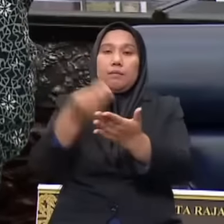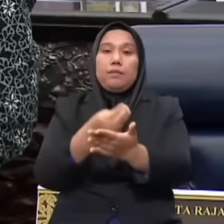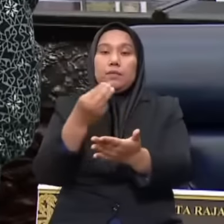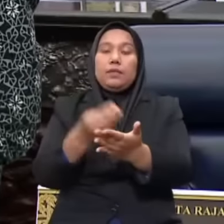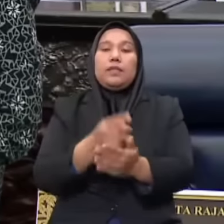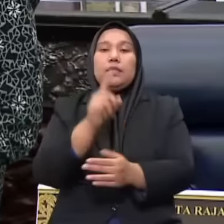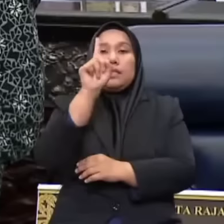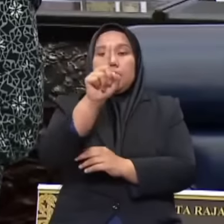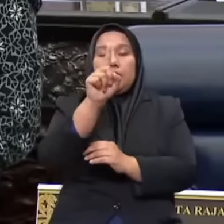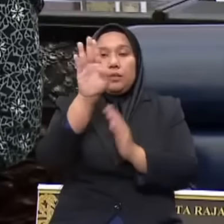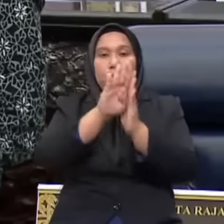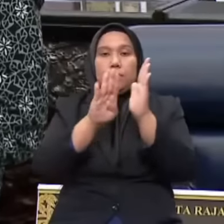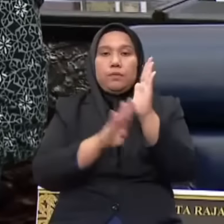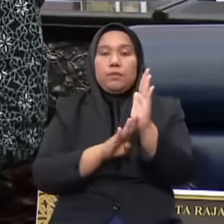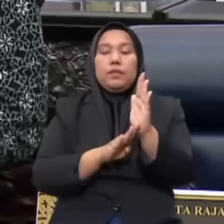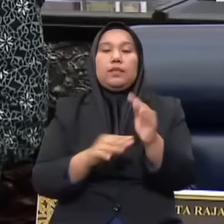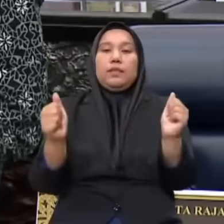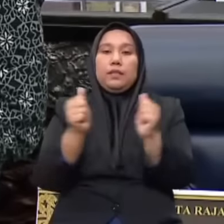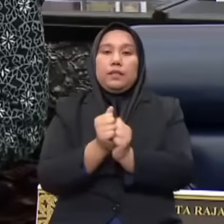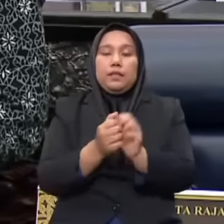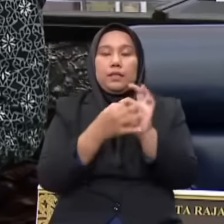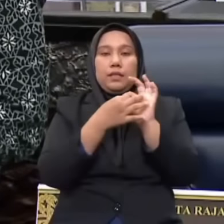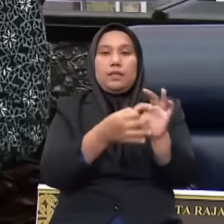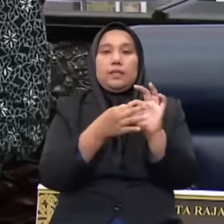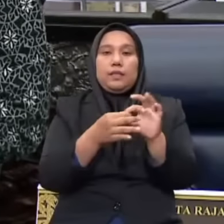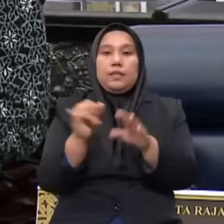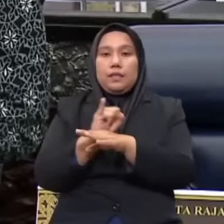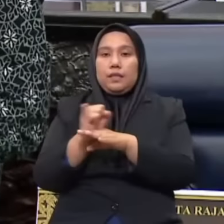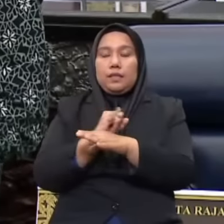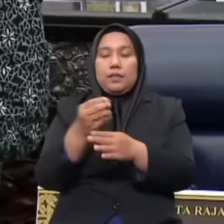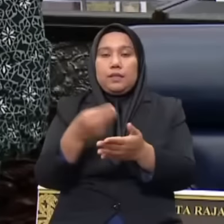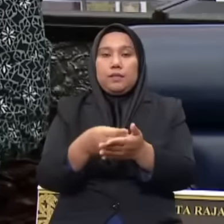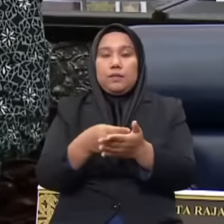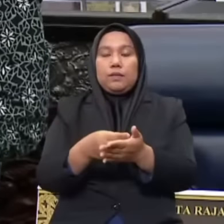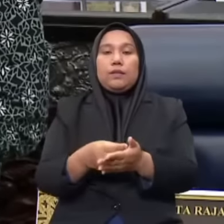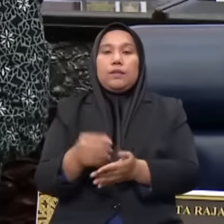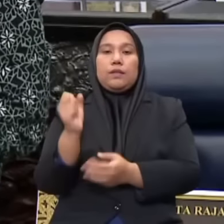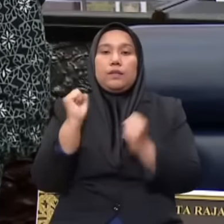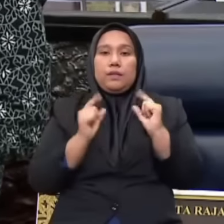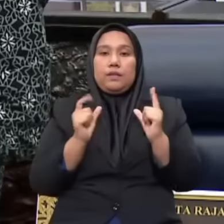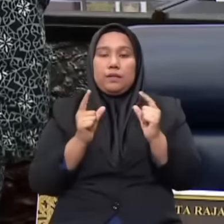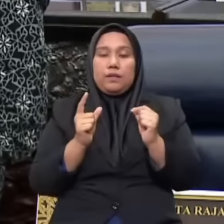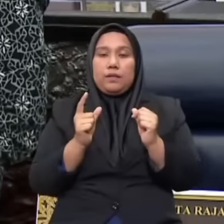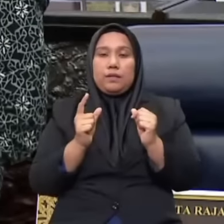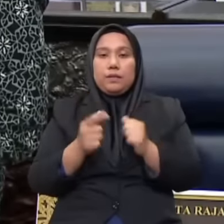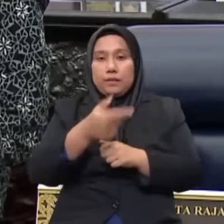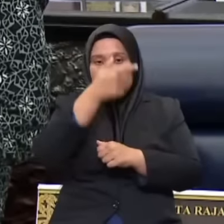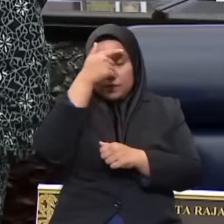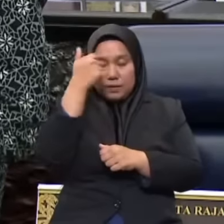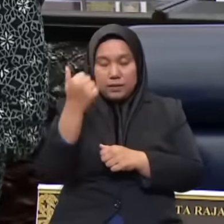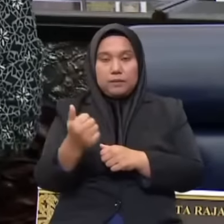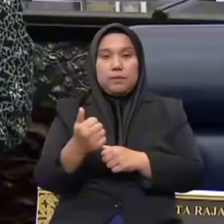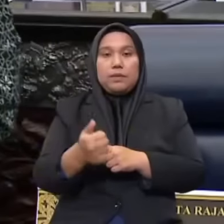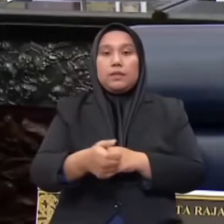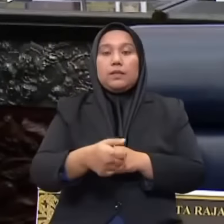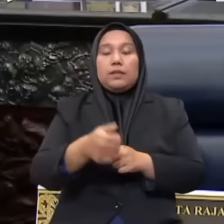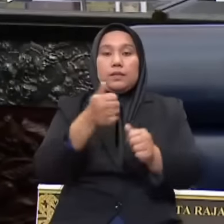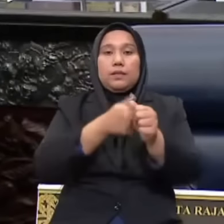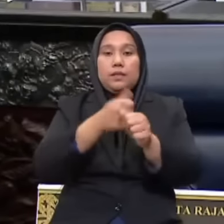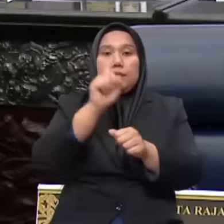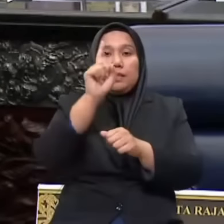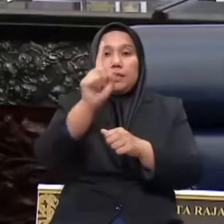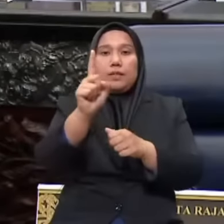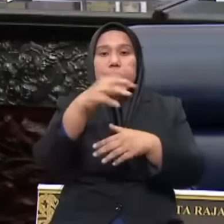bilion dengan kerjasama institusi-institusi kewangan swasta, supaya bagi setiap 1 ringgit yang diletakkan